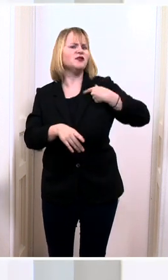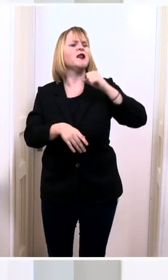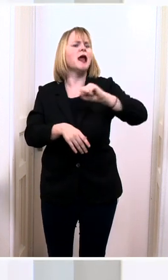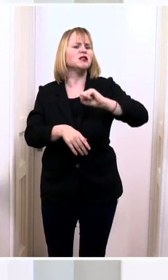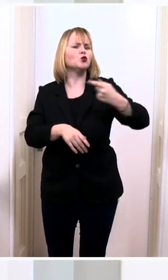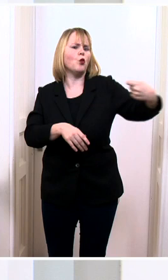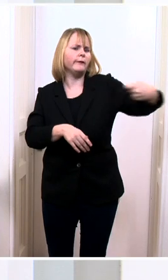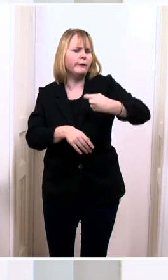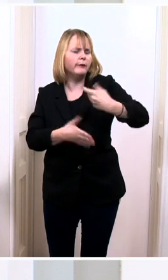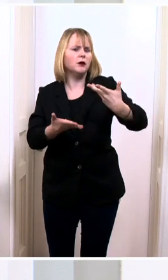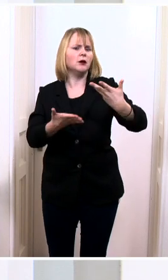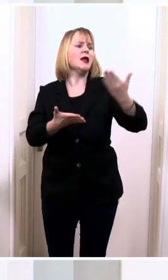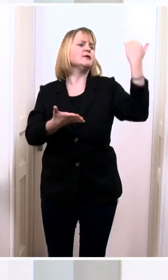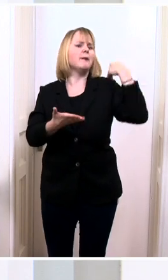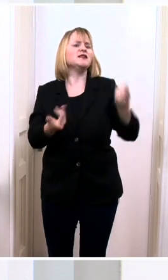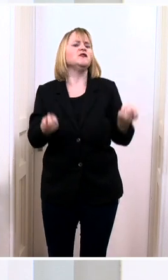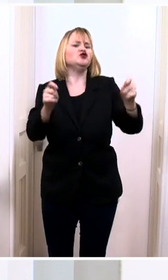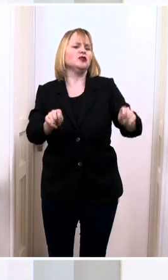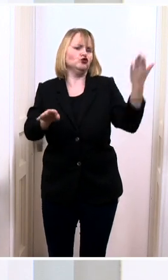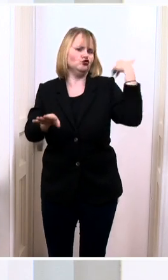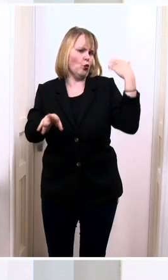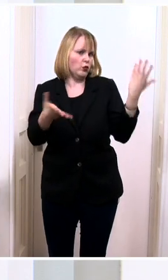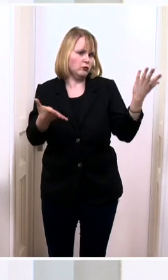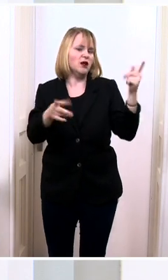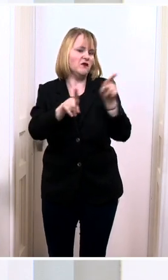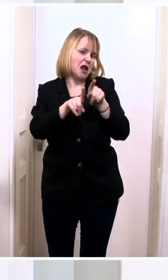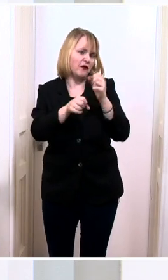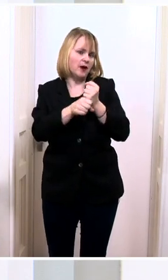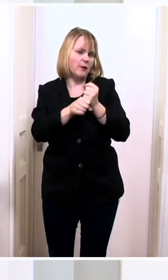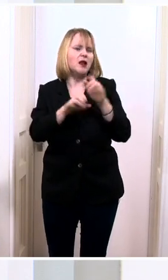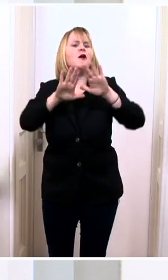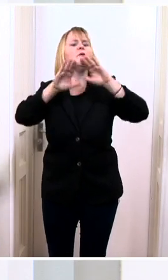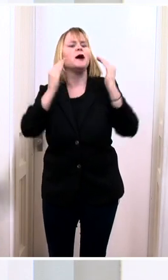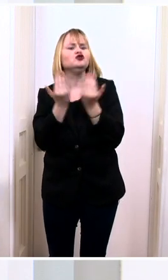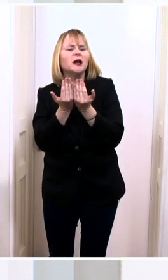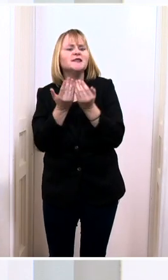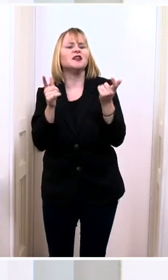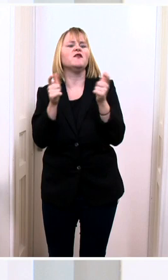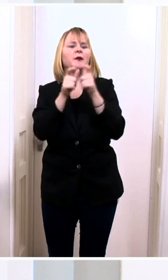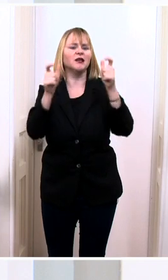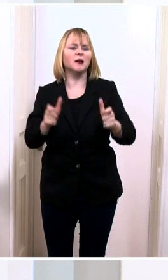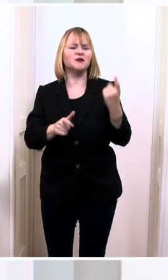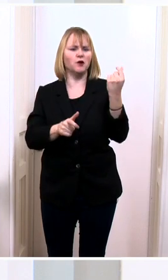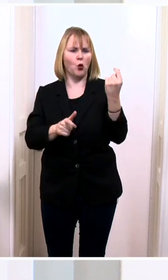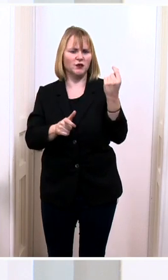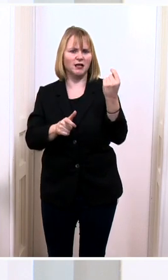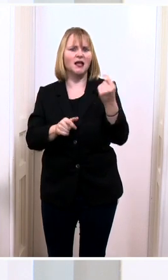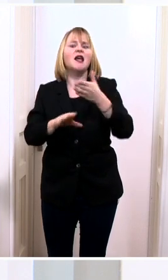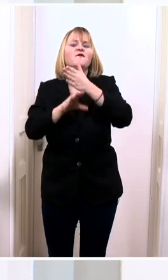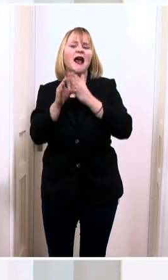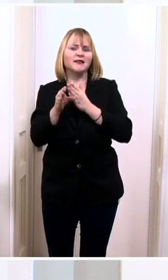gab bei der Schließung. Der pauschalierte Betriebskostenanteil, der ist etwas anders aufgesetzt als